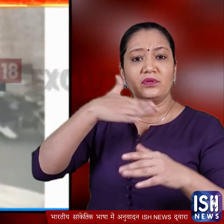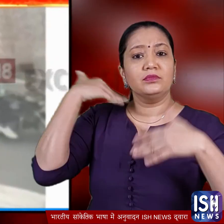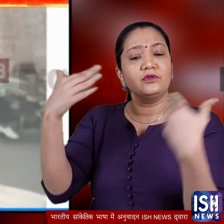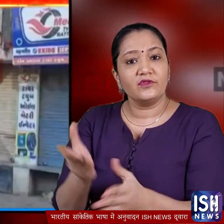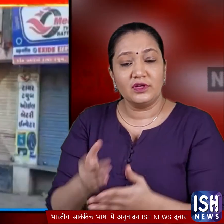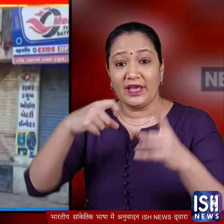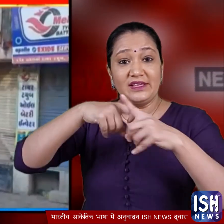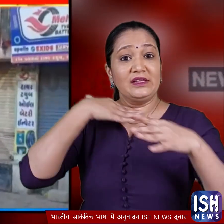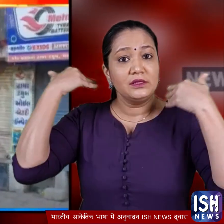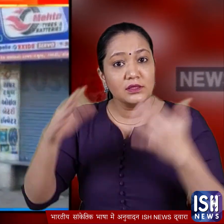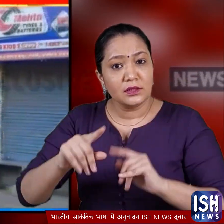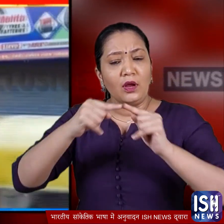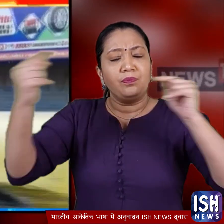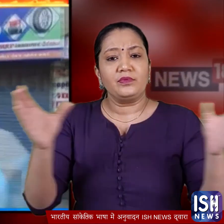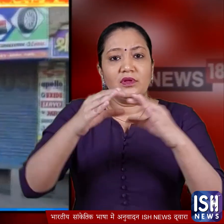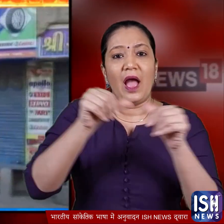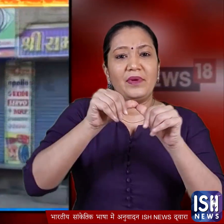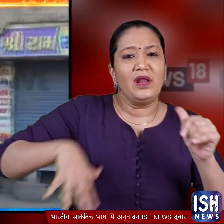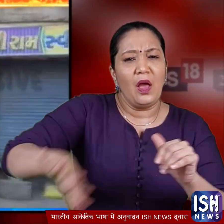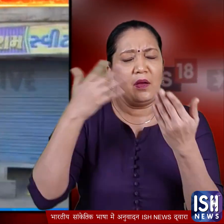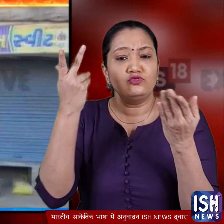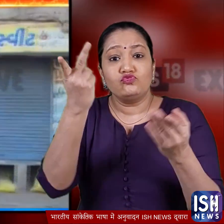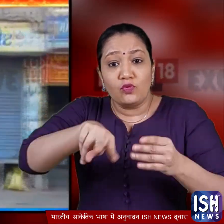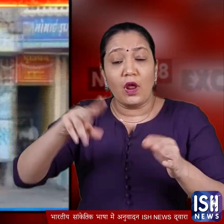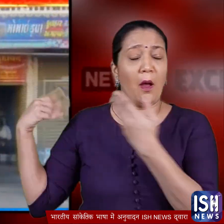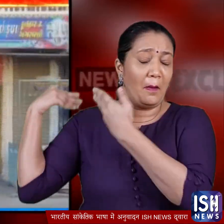उनकी हत्या कर दी गई। किशन की हत्या के विरोध में अमरेली के